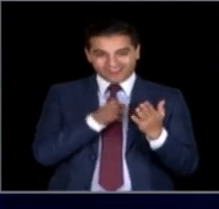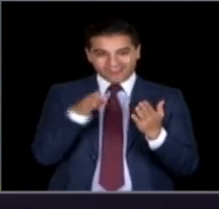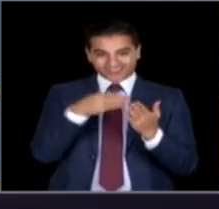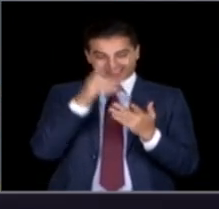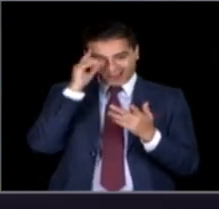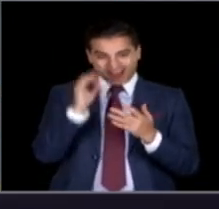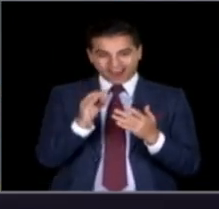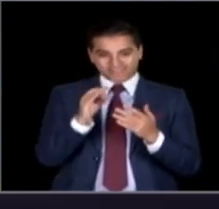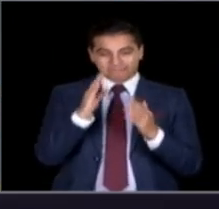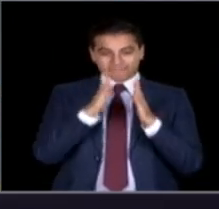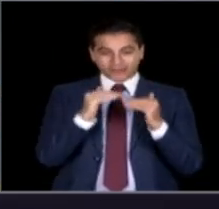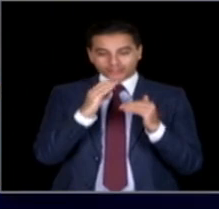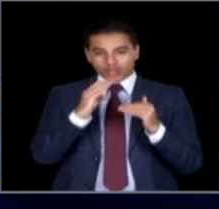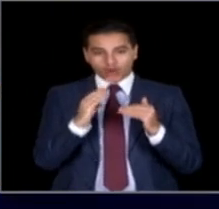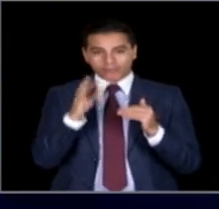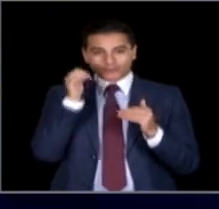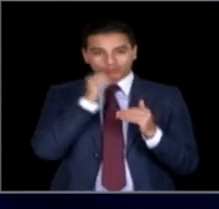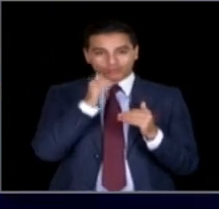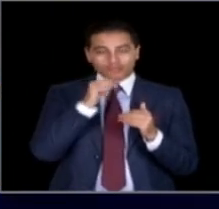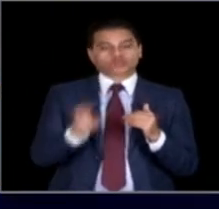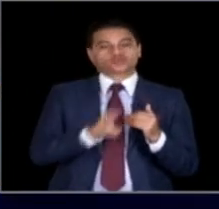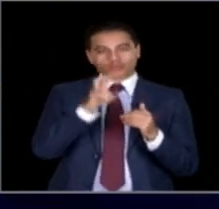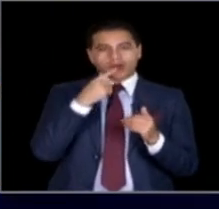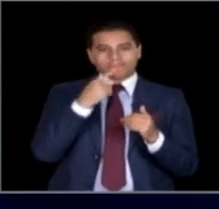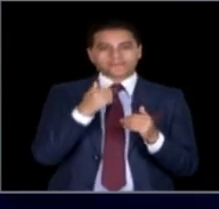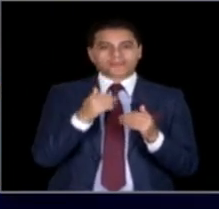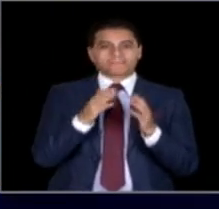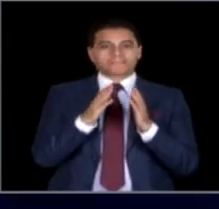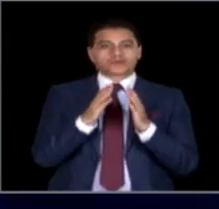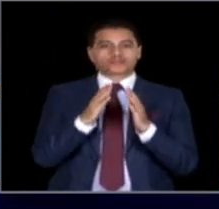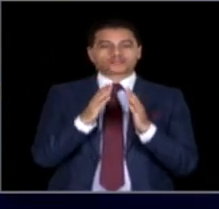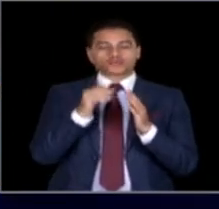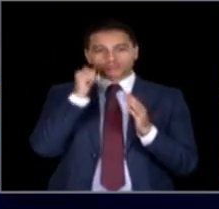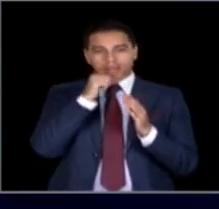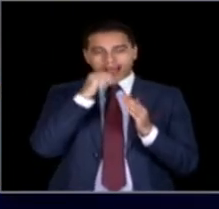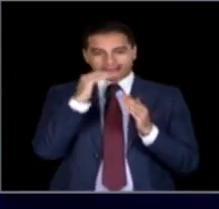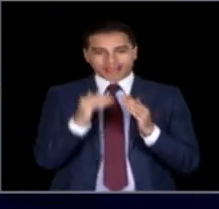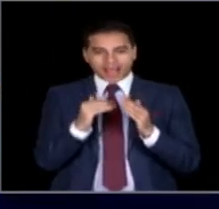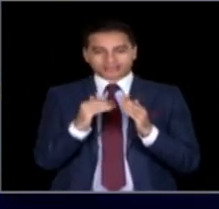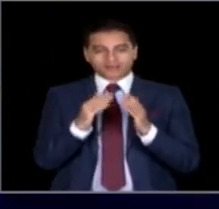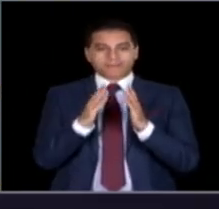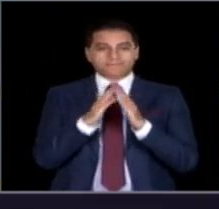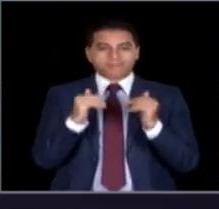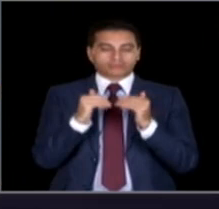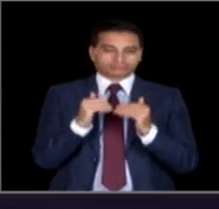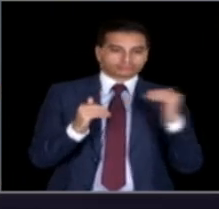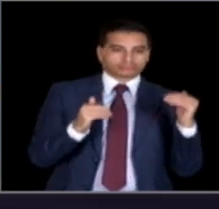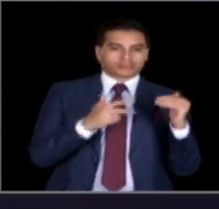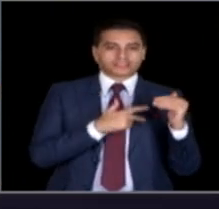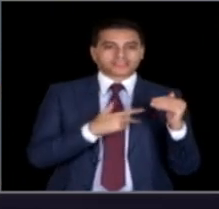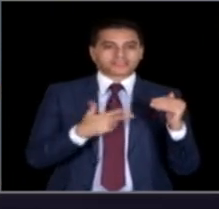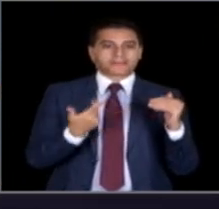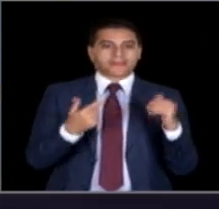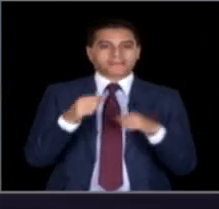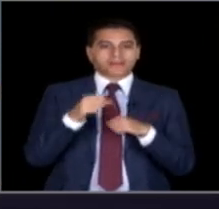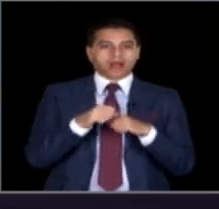كويس؟ ايوه. برافو عليك. طيب لو قلنا السودان تحت، جنب مصر الناحية التانية في ايه؟